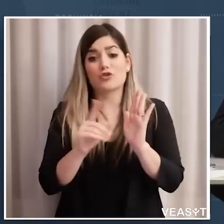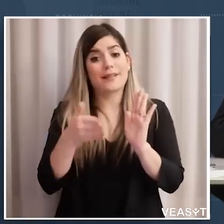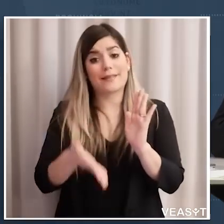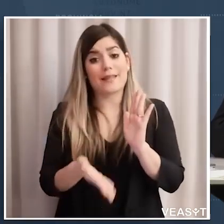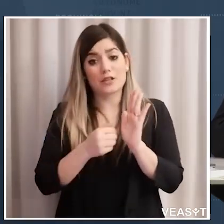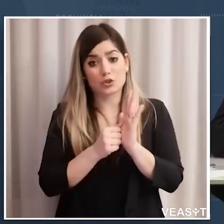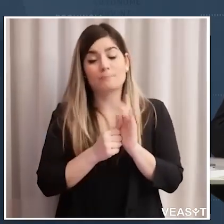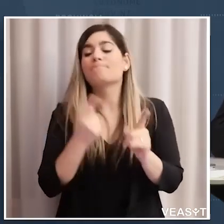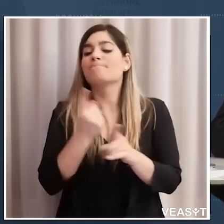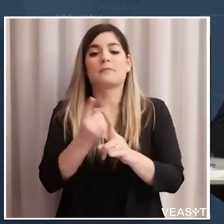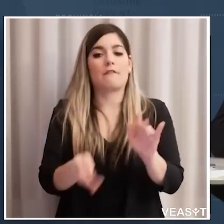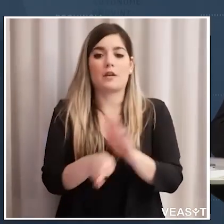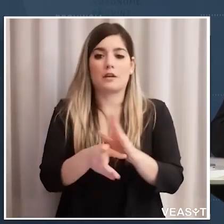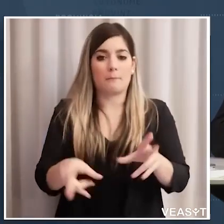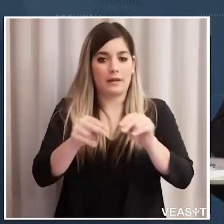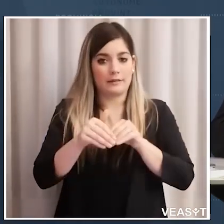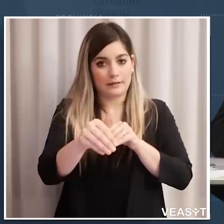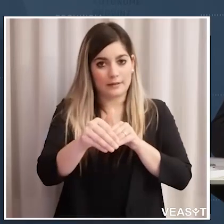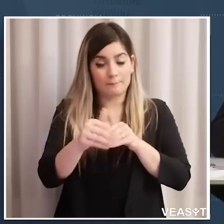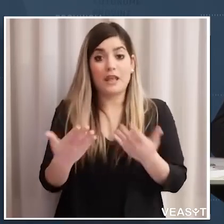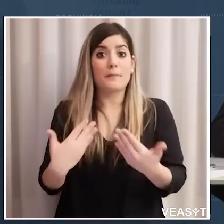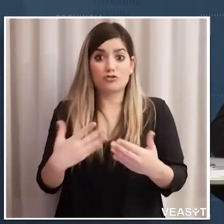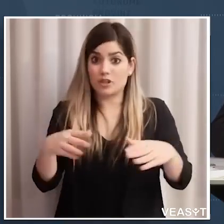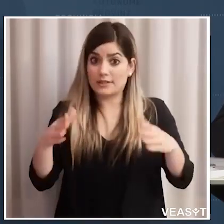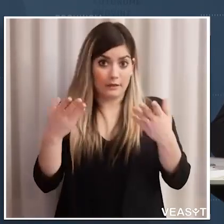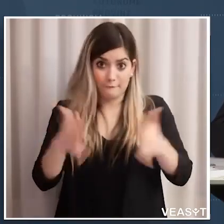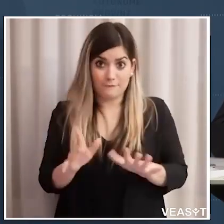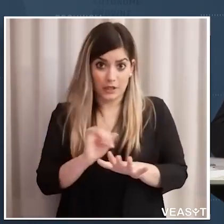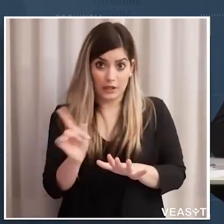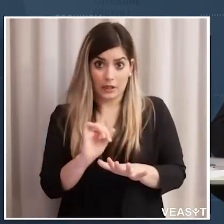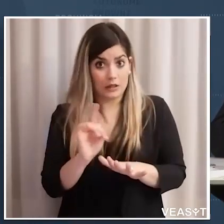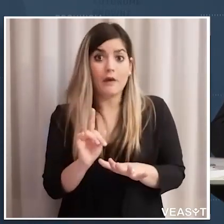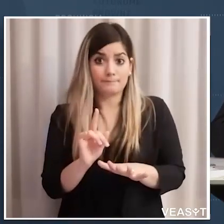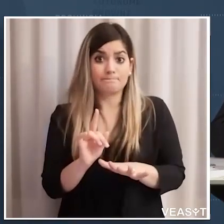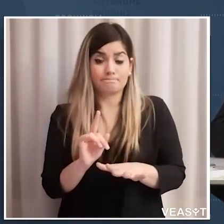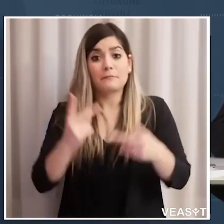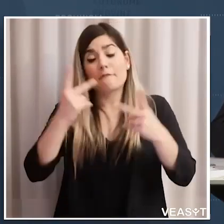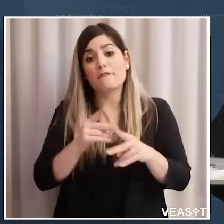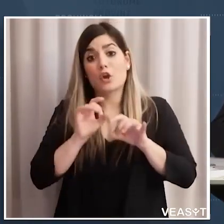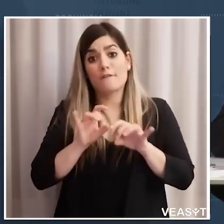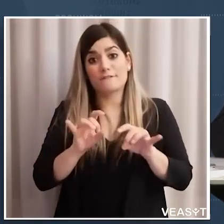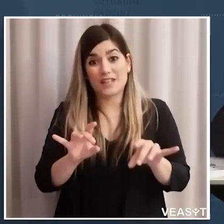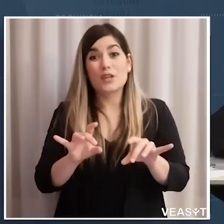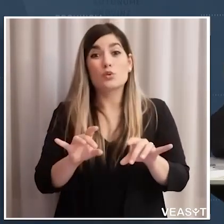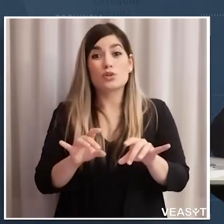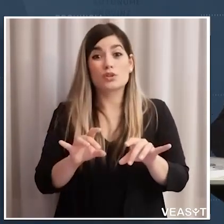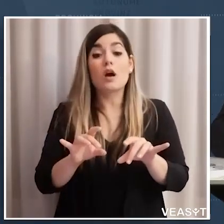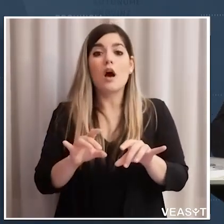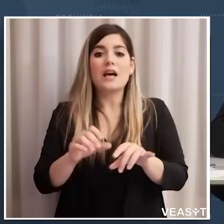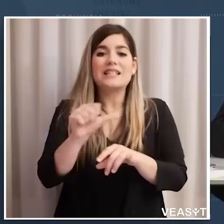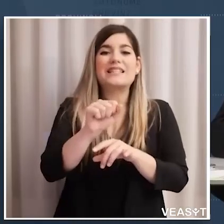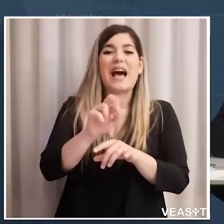adesso è necessario ripartire. Sappiamo che questa emergenza non è finita assolutamente e purtroppo col virus